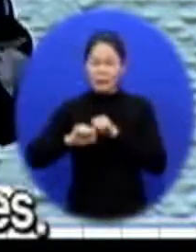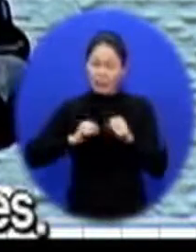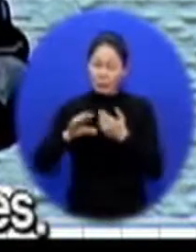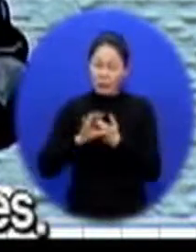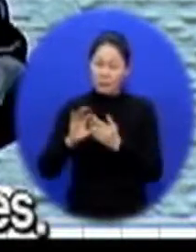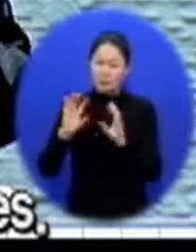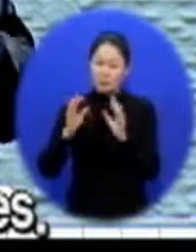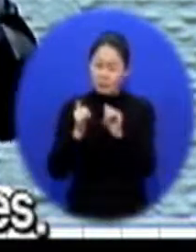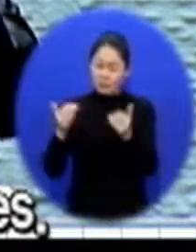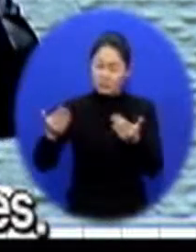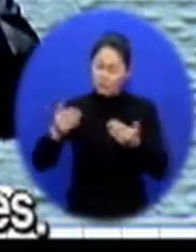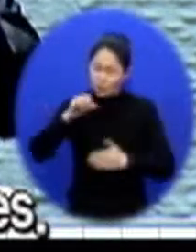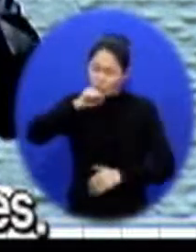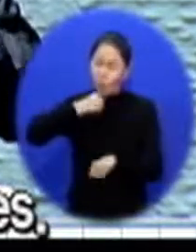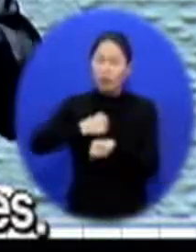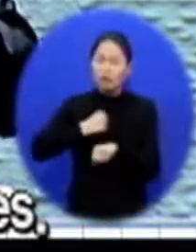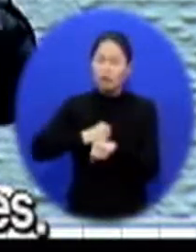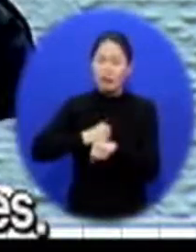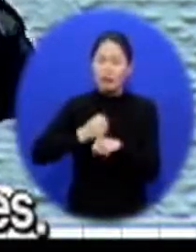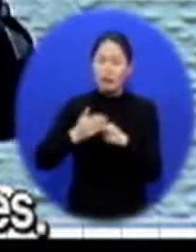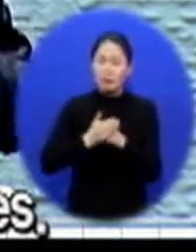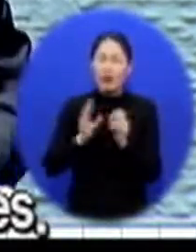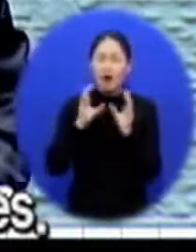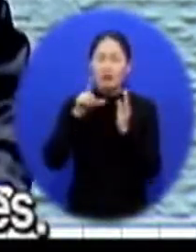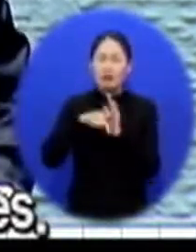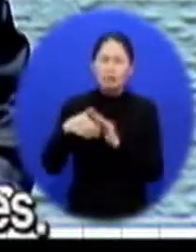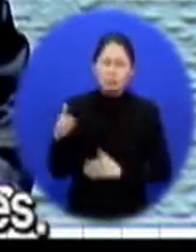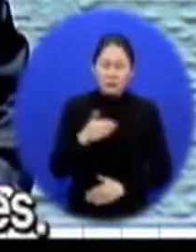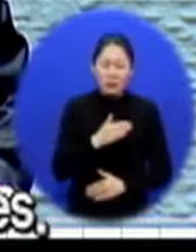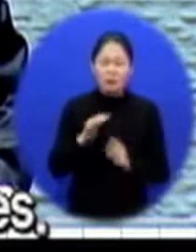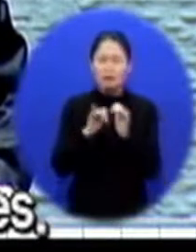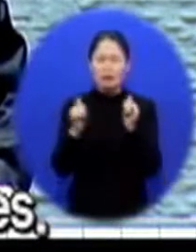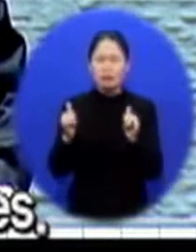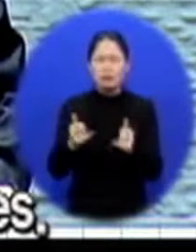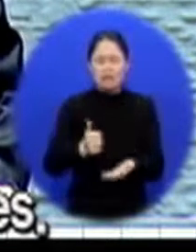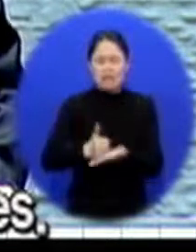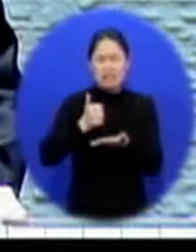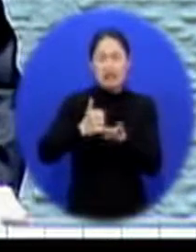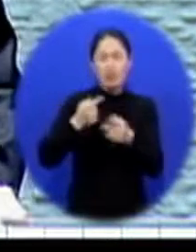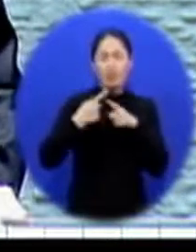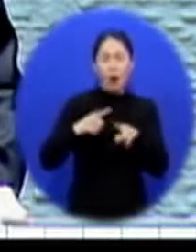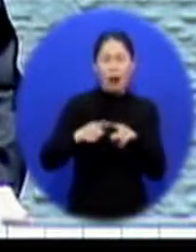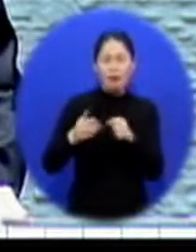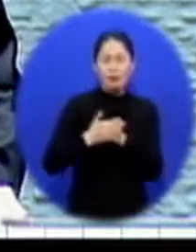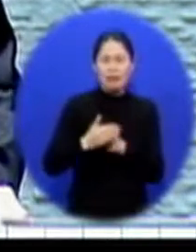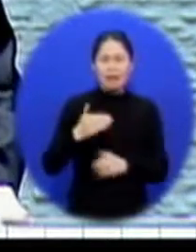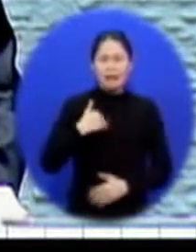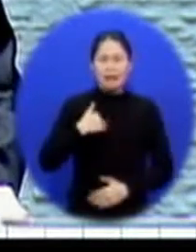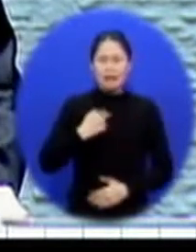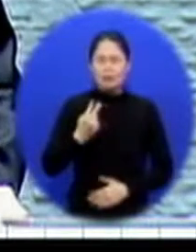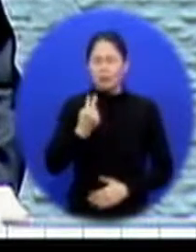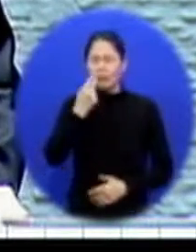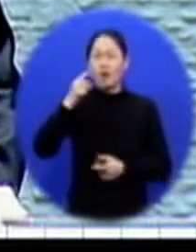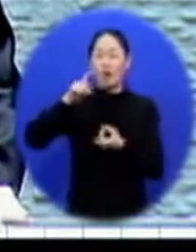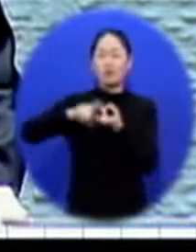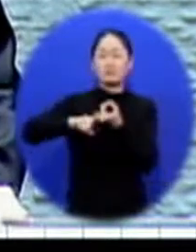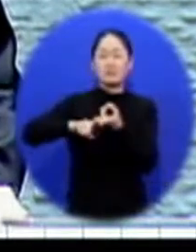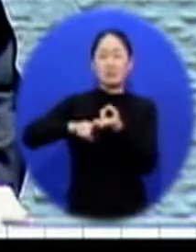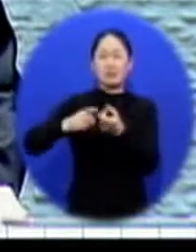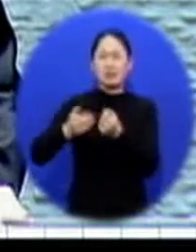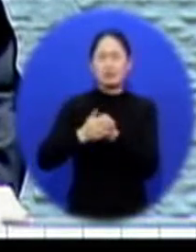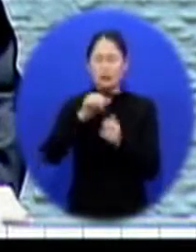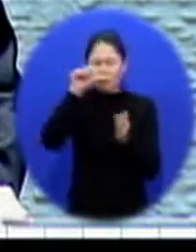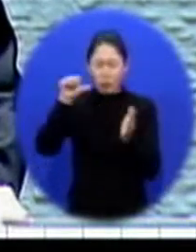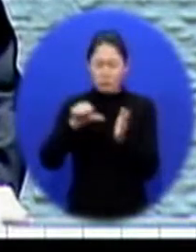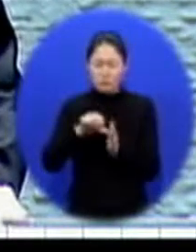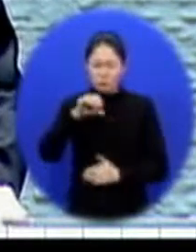어릴때부터 사람들의 칭찬 평가 에 목을 매고 살았습니다 그러다 보니까 평생 좋은 소리 듣고